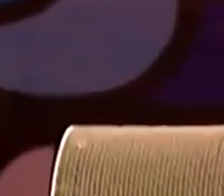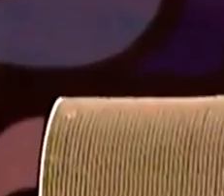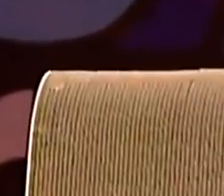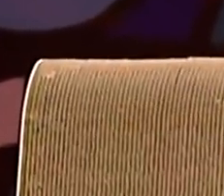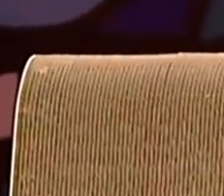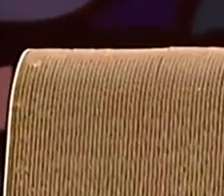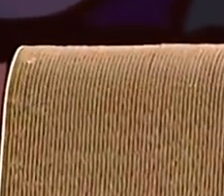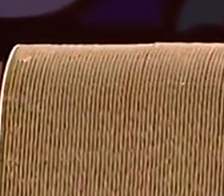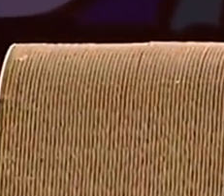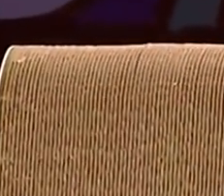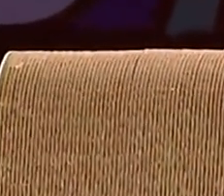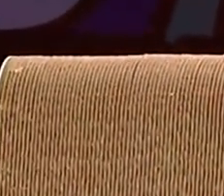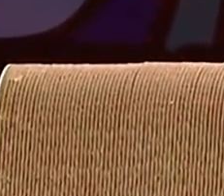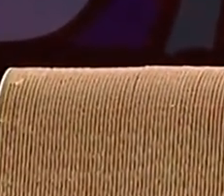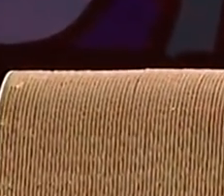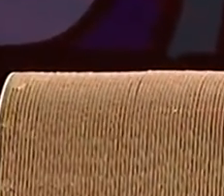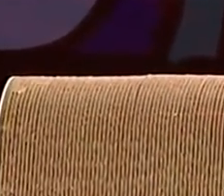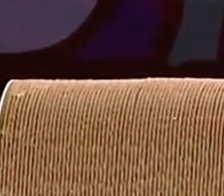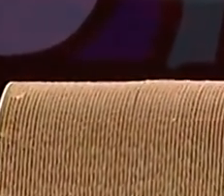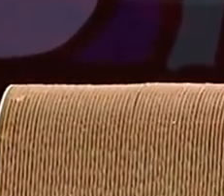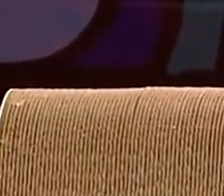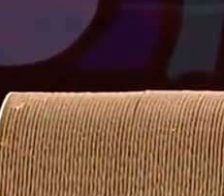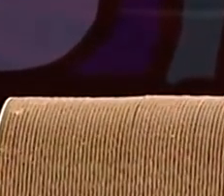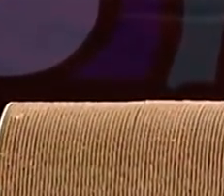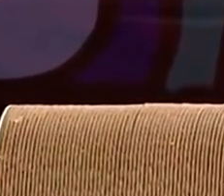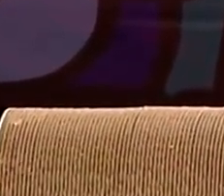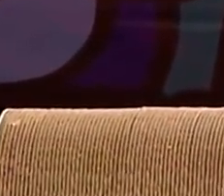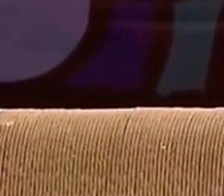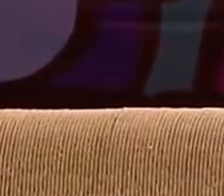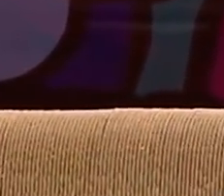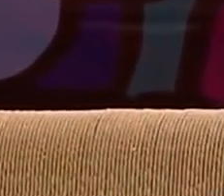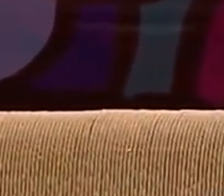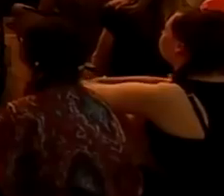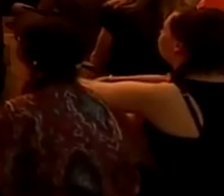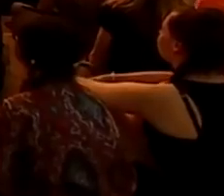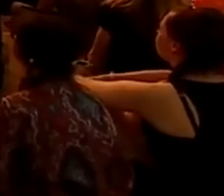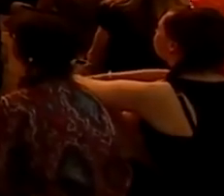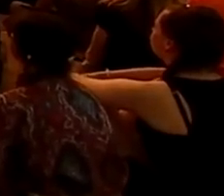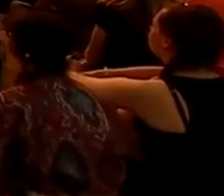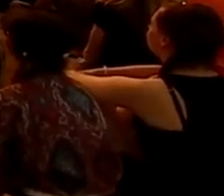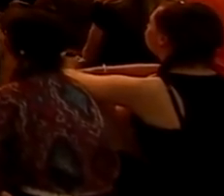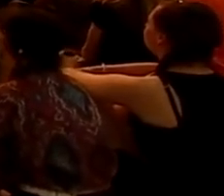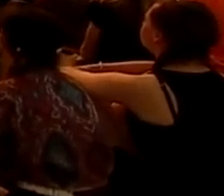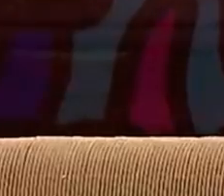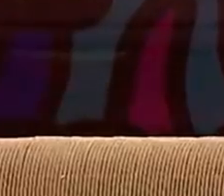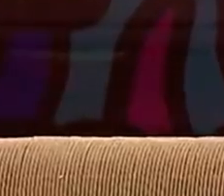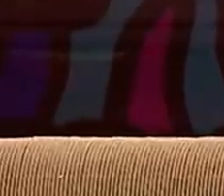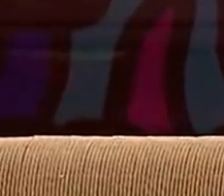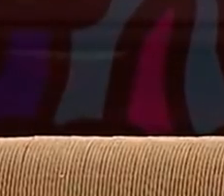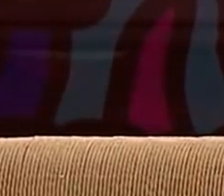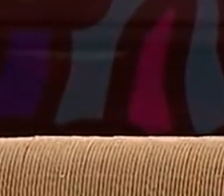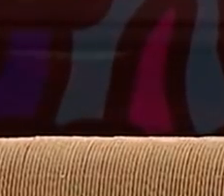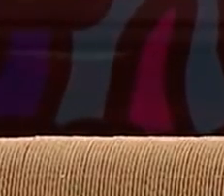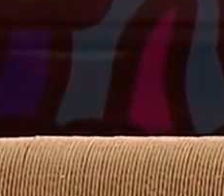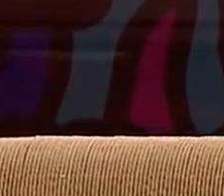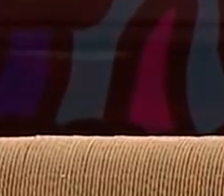to wszystko jest na żywo, można podglądać sobie na stronie głównej Onetu także, albo na ogromnych telebimach tutaj na zewnątrz, póki nie pada, to bardzo chciałbym